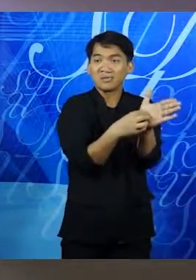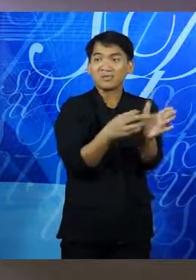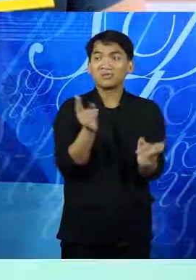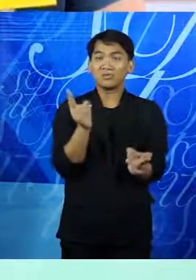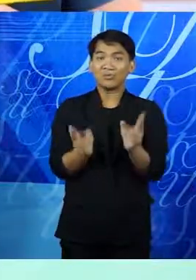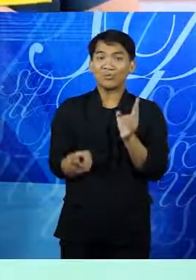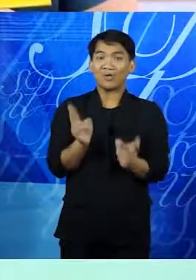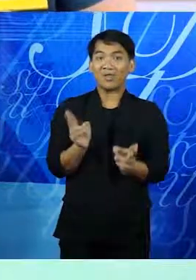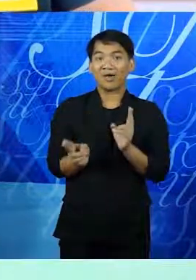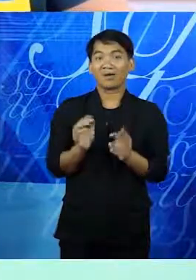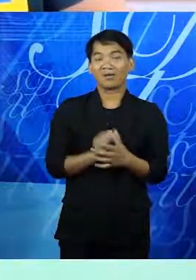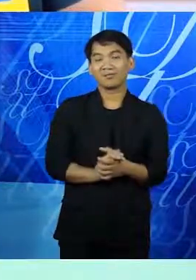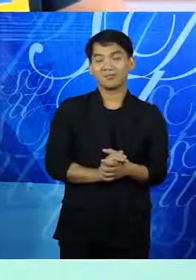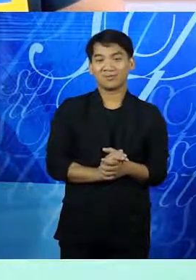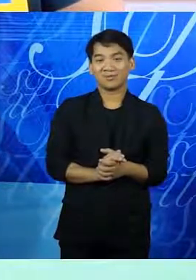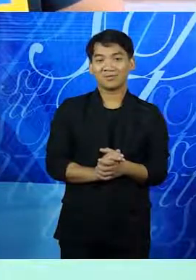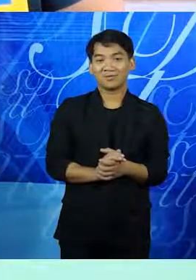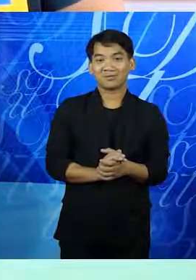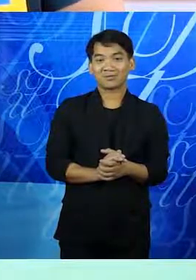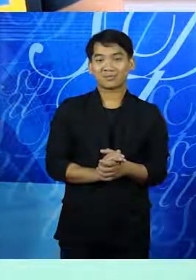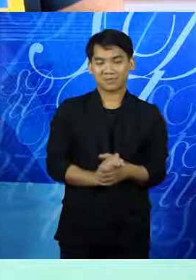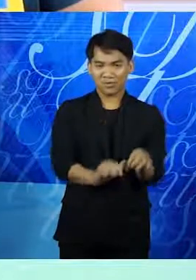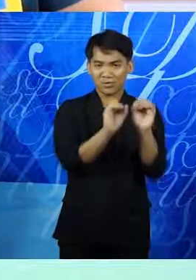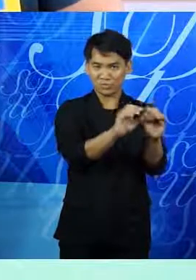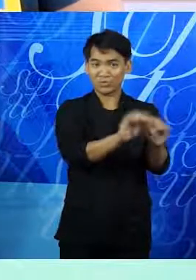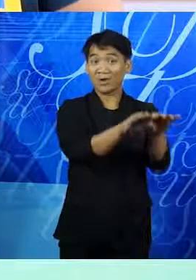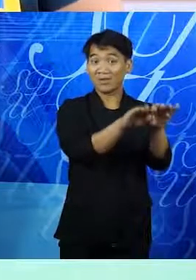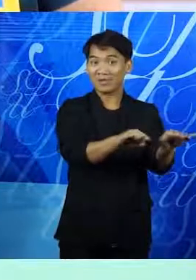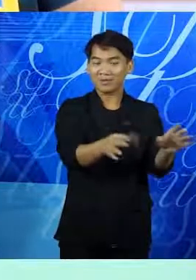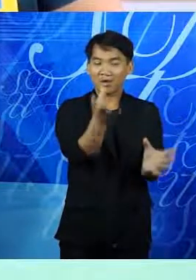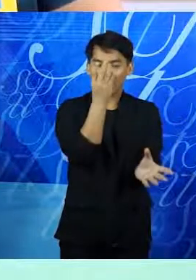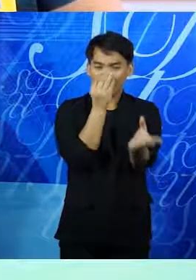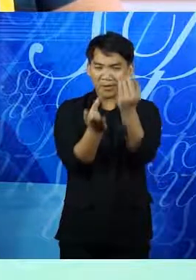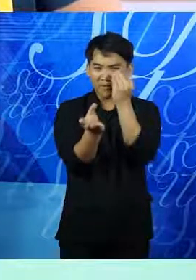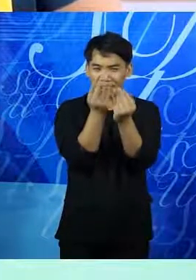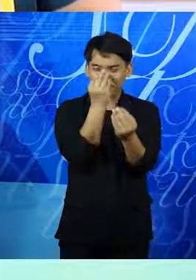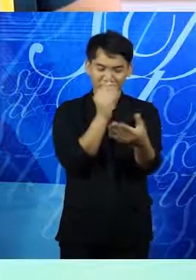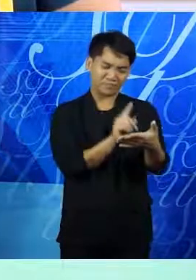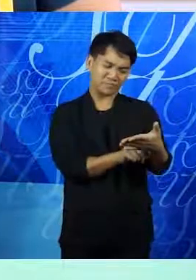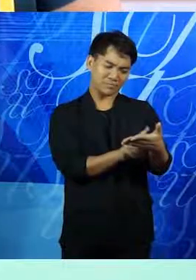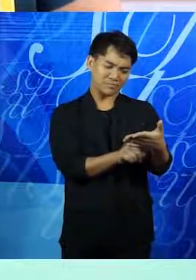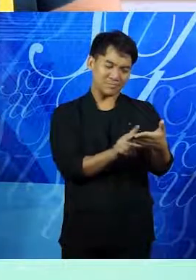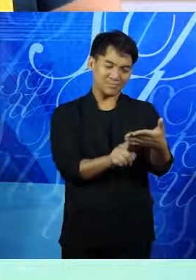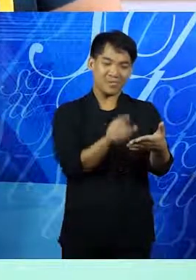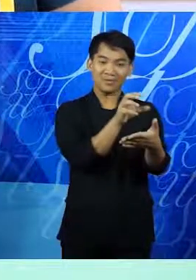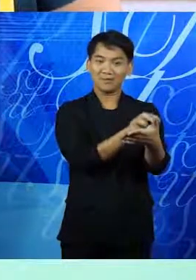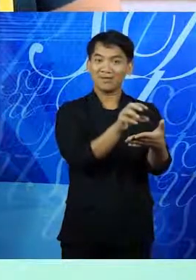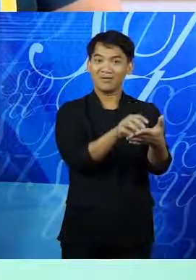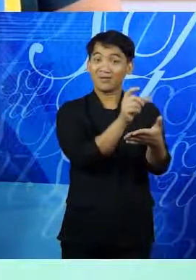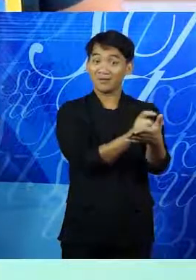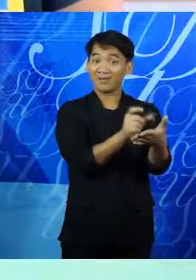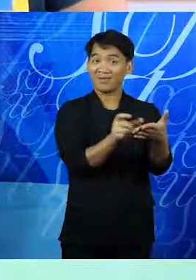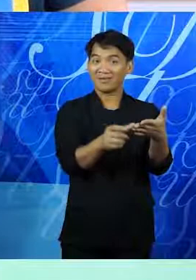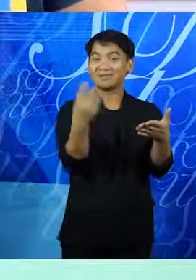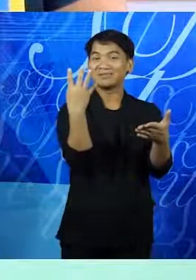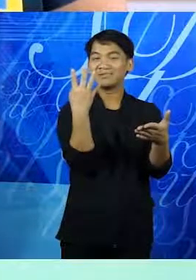ตาอันนี้เนี่ยจะสอนให้เด็กเนี่ยนะคะเรียนรู้นะคะที่จะลำดับคำนะคะเหมือนเวลาส